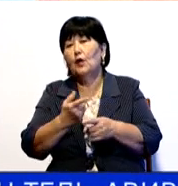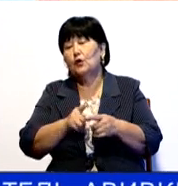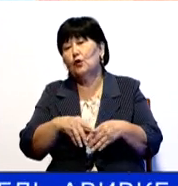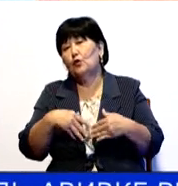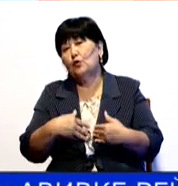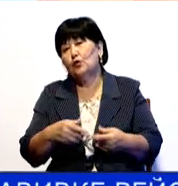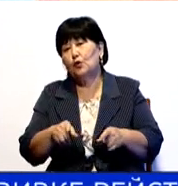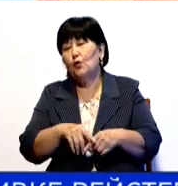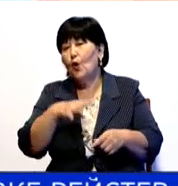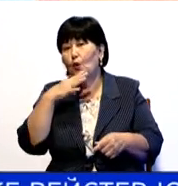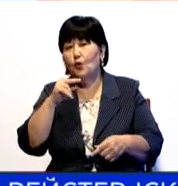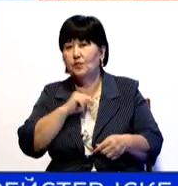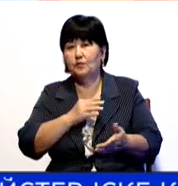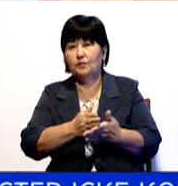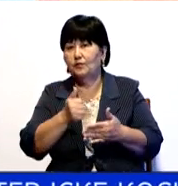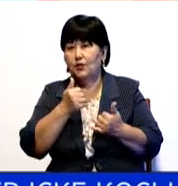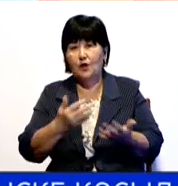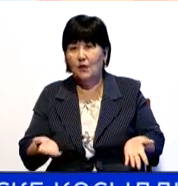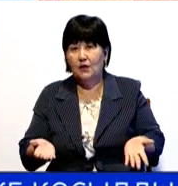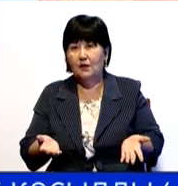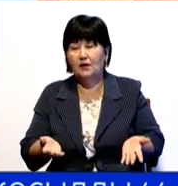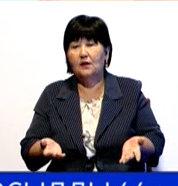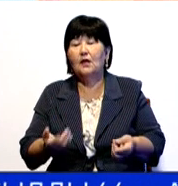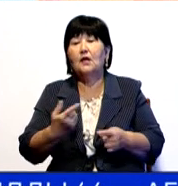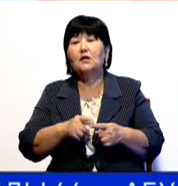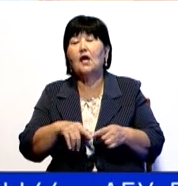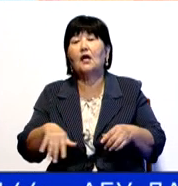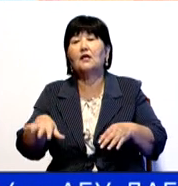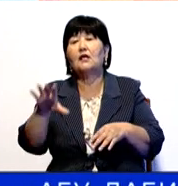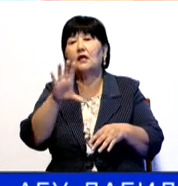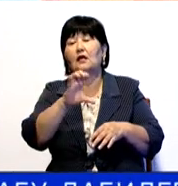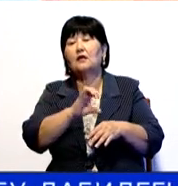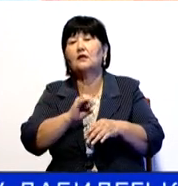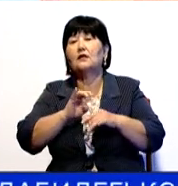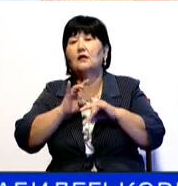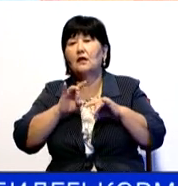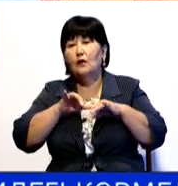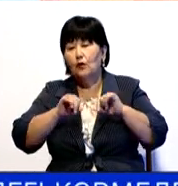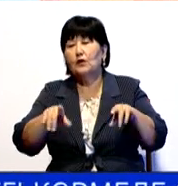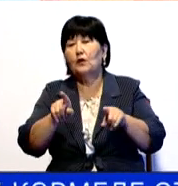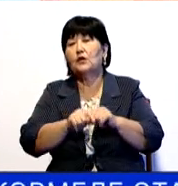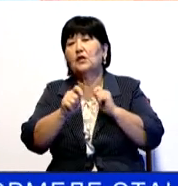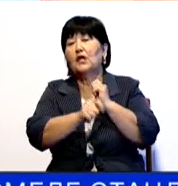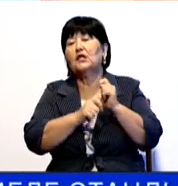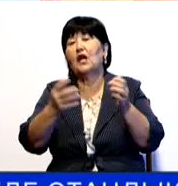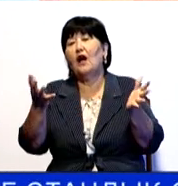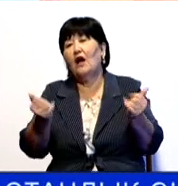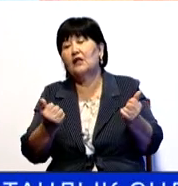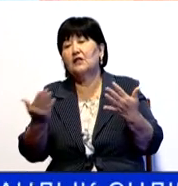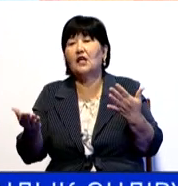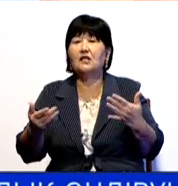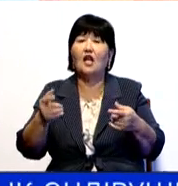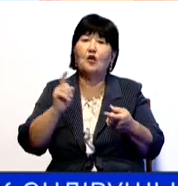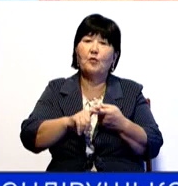өкінішке қарай көп істей алмады. Жаңағыдай одақ тарағаннан кейін ол да шикізат алатын жағы,